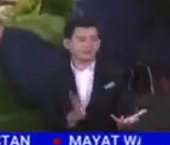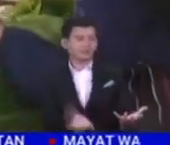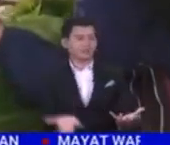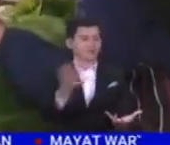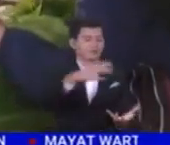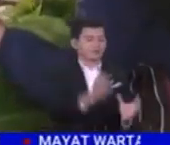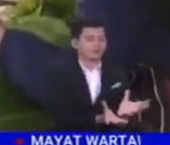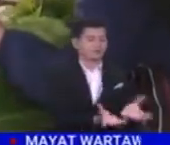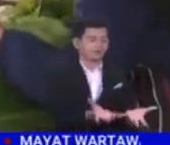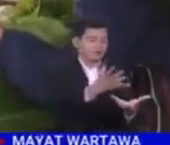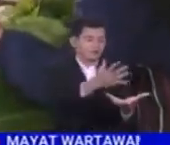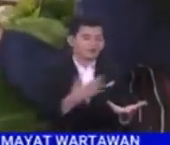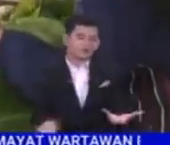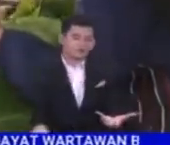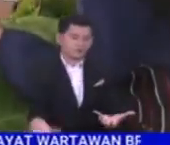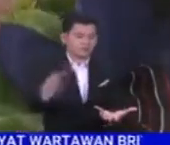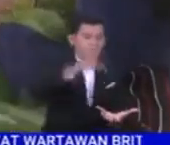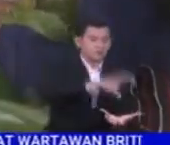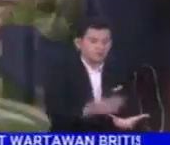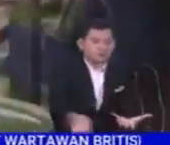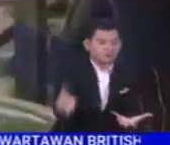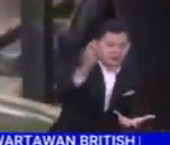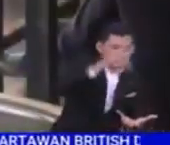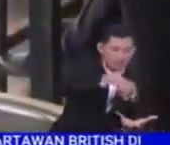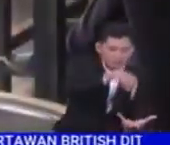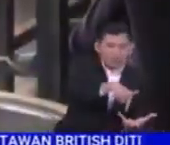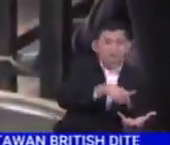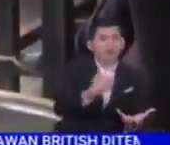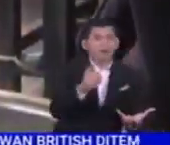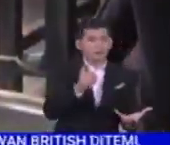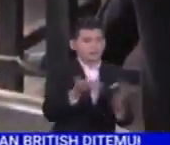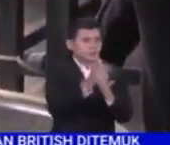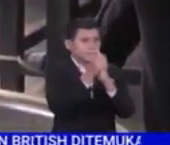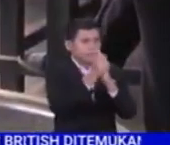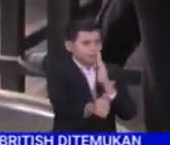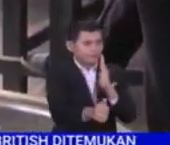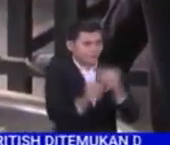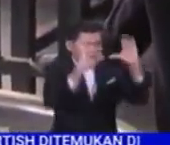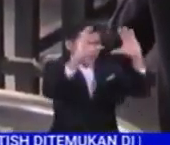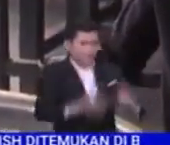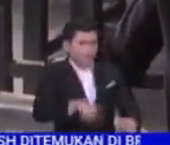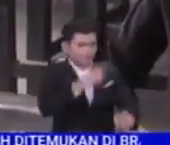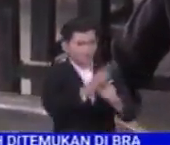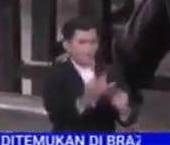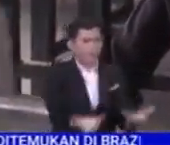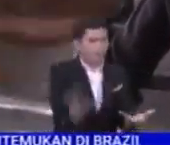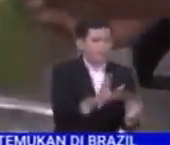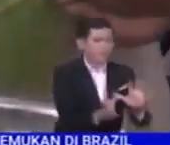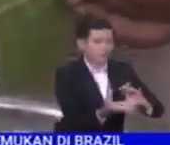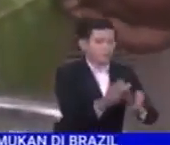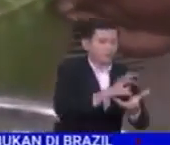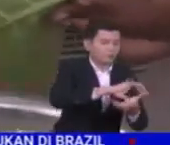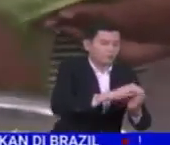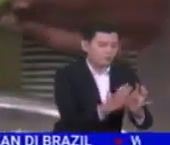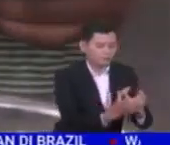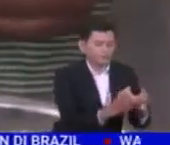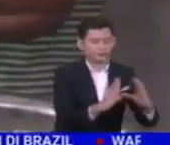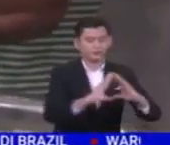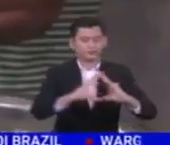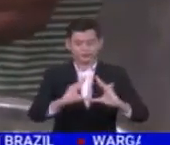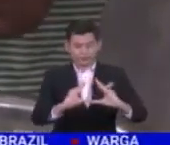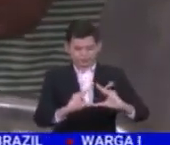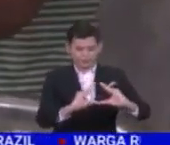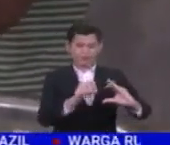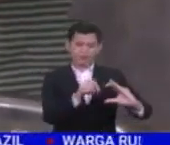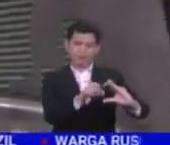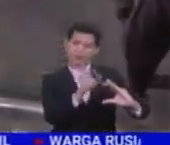dagang menggunakan daun simpul ini memerlukan kemahiran dan teknik yang betul agar nasi tidak berterabur dan bungkusan